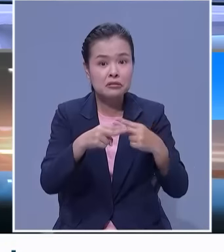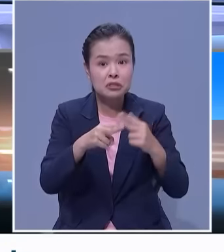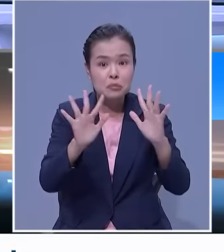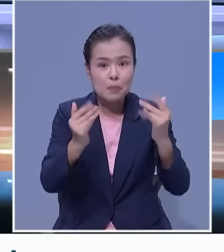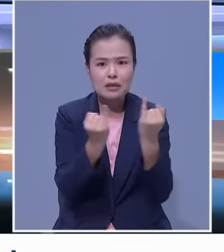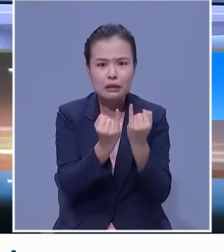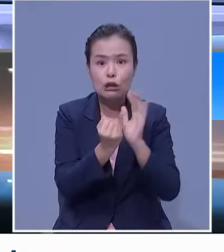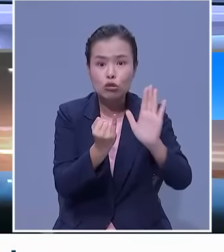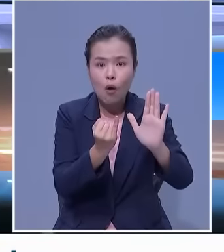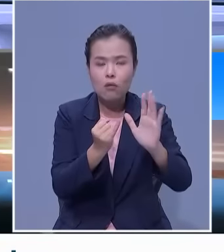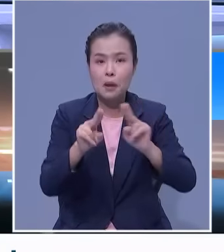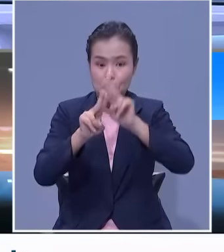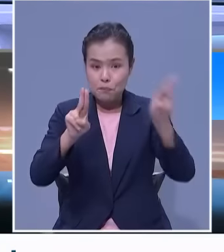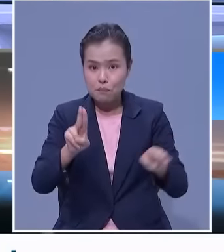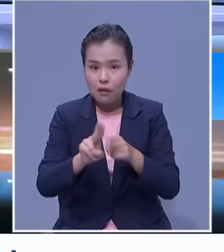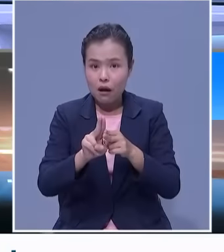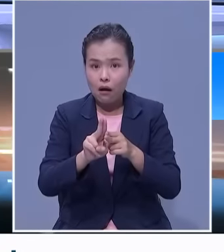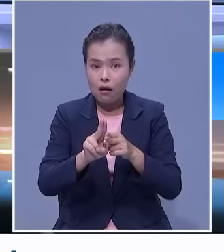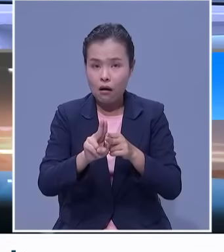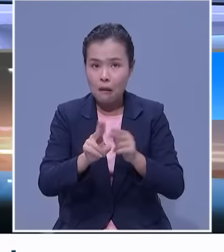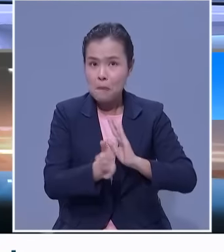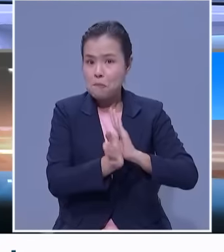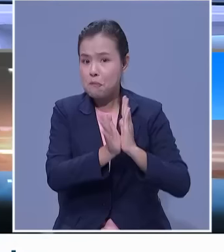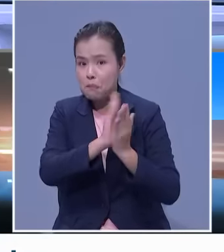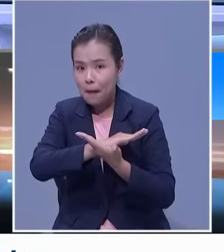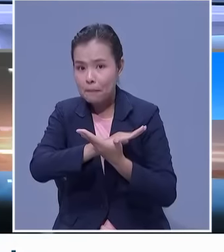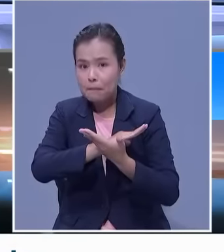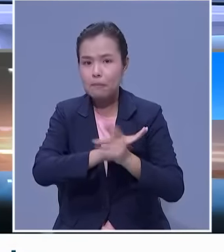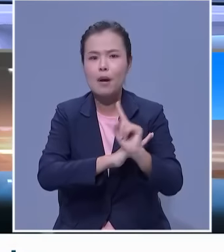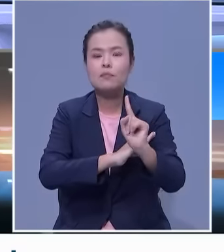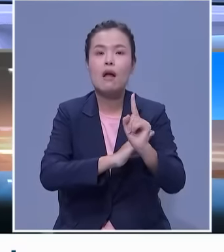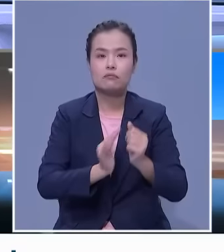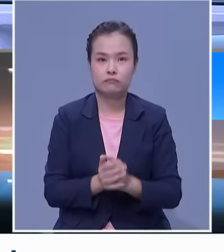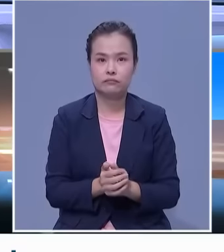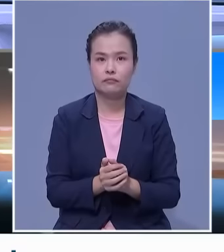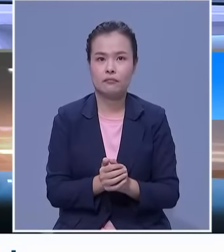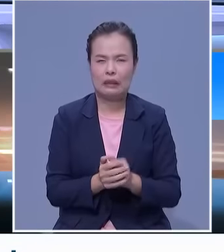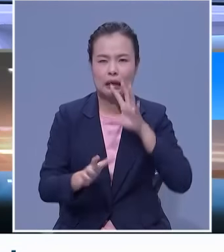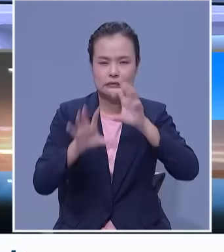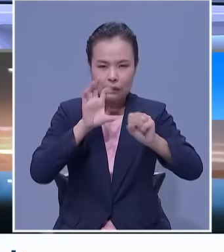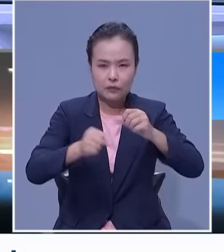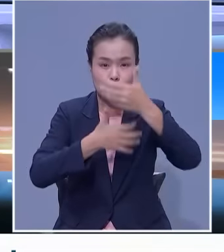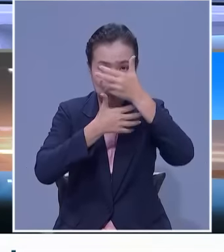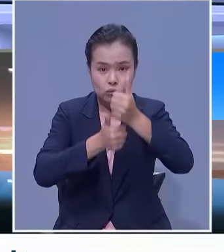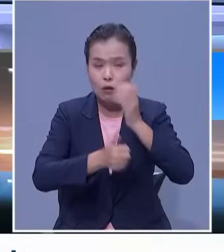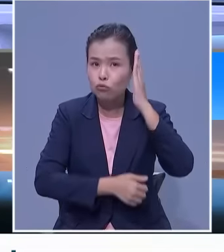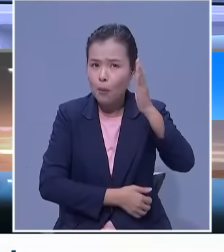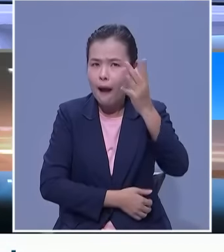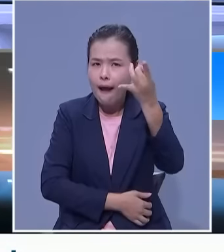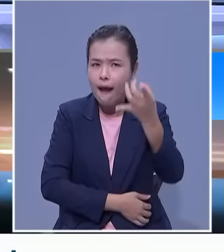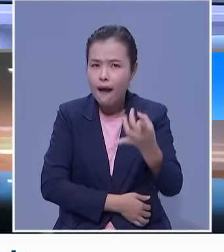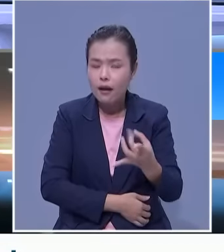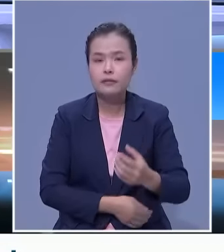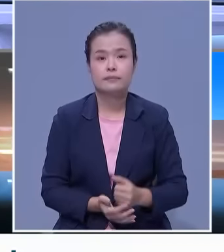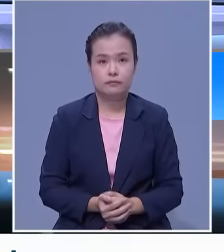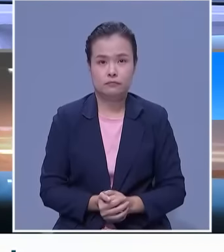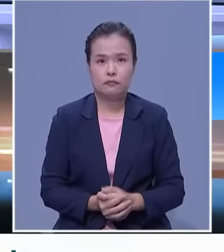กลายเป็นว่ายังไงพลังประชารัฐจะเกิดการปฏิวัติกันหรือว่ายังไงอือๆๆคือเป็นพรรคที่หลายคนจับตามองจริงๆว่าหลังจากเยจะเป็นยังไงต่อไปนะ